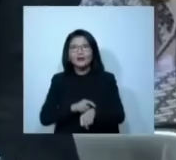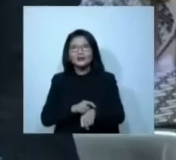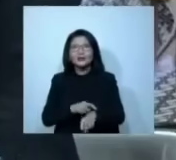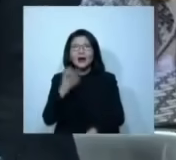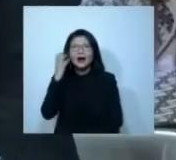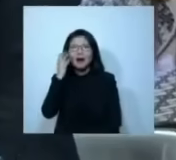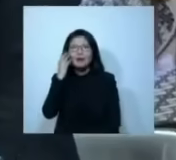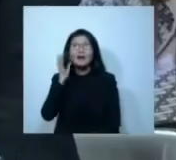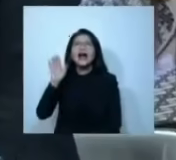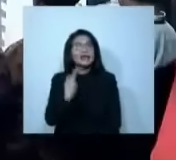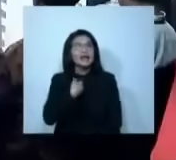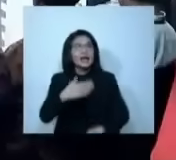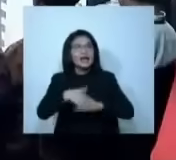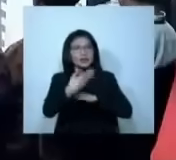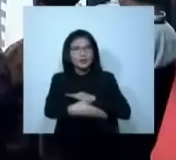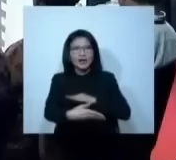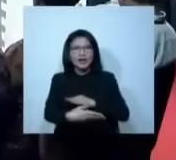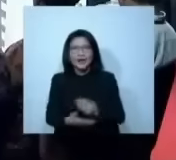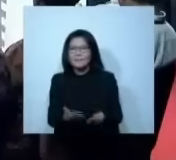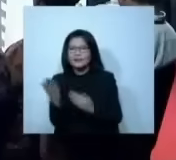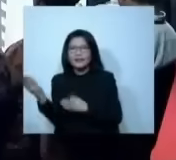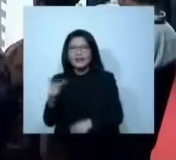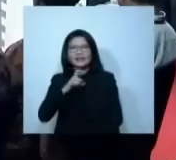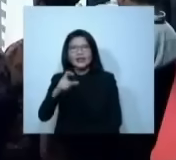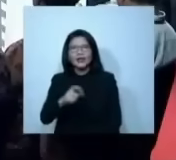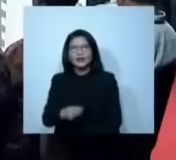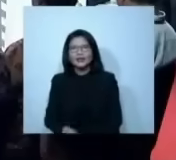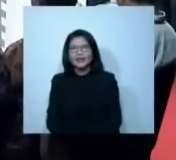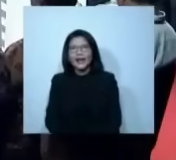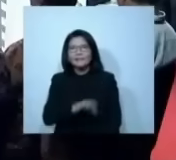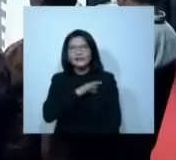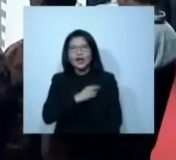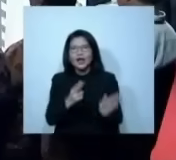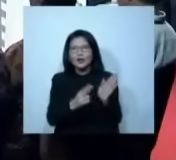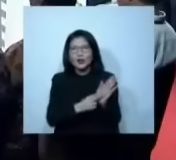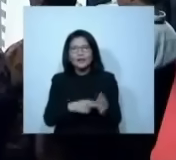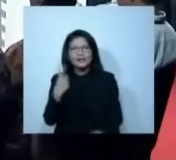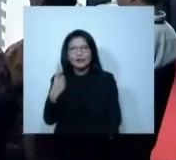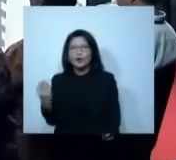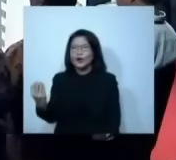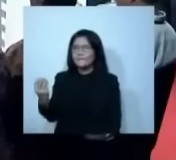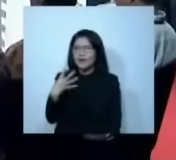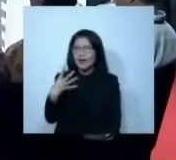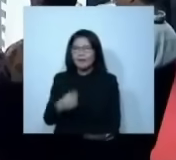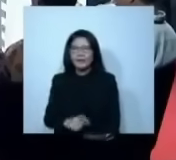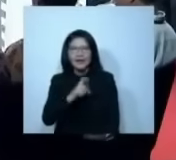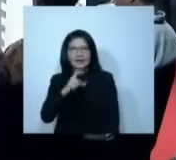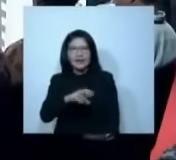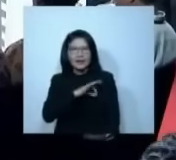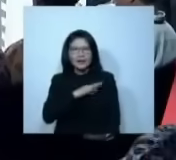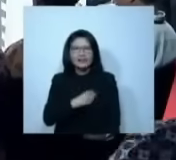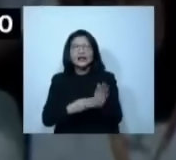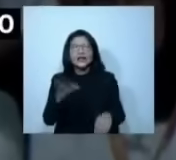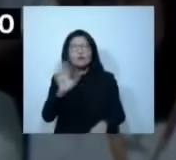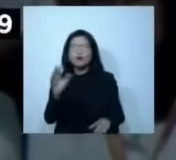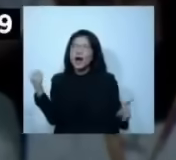semalam ini bisa jadi swing voters begitu ya ya itu saya bilang bedanya jadi begini keterikatan